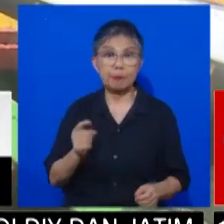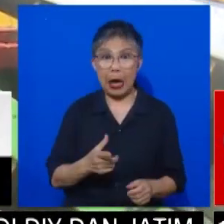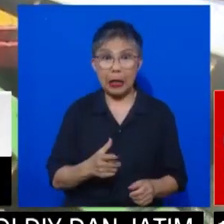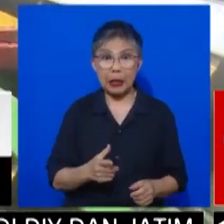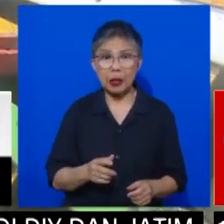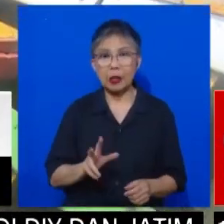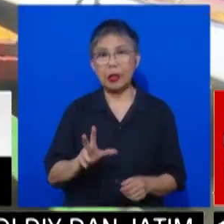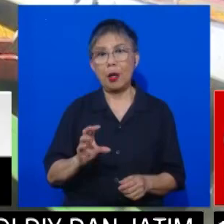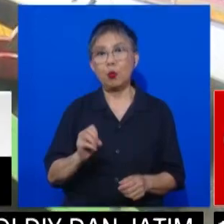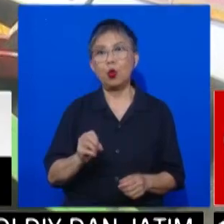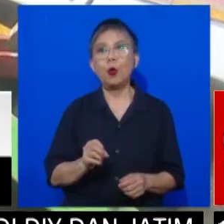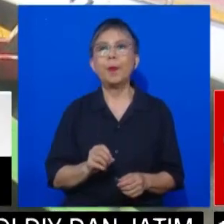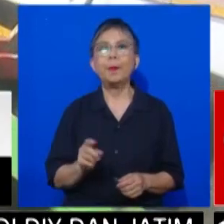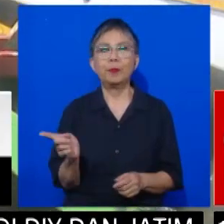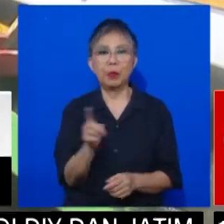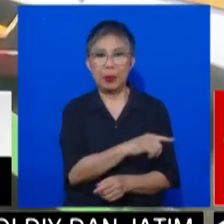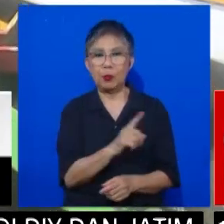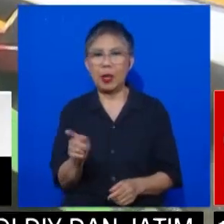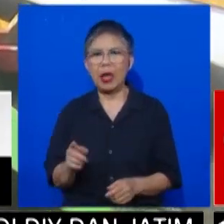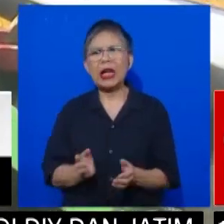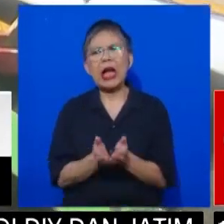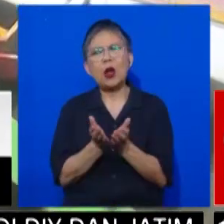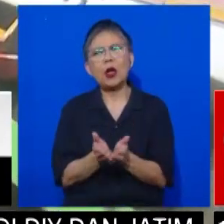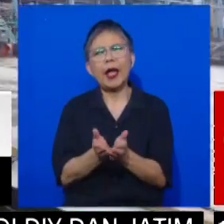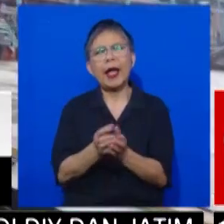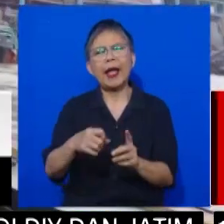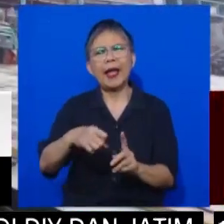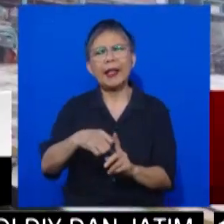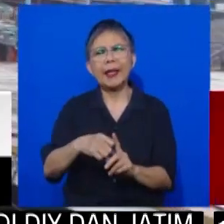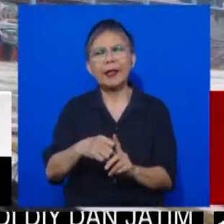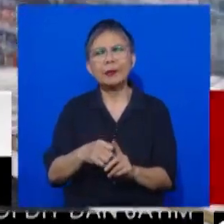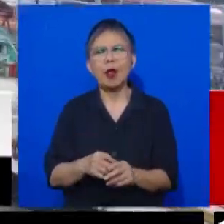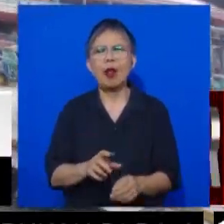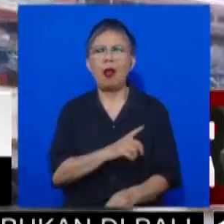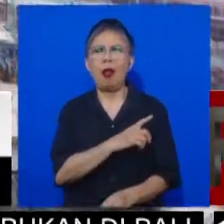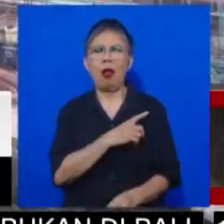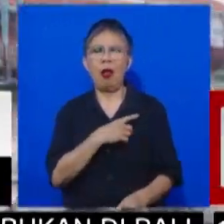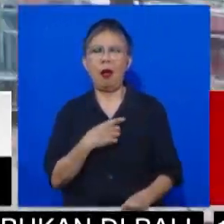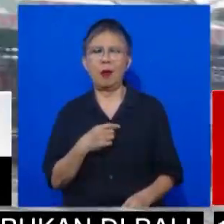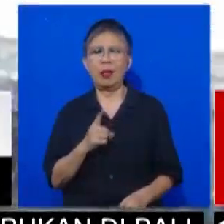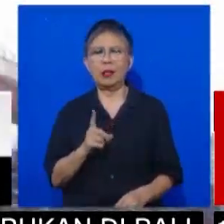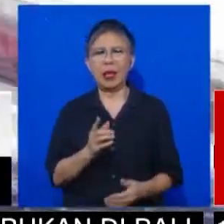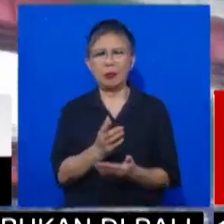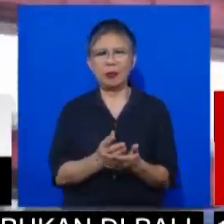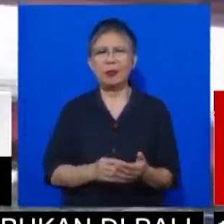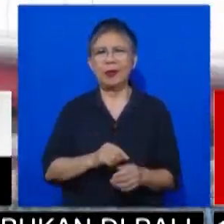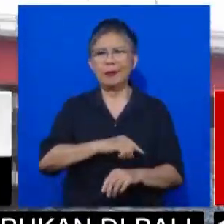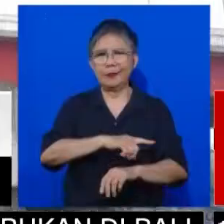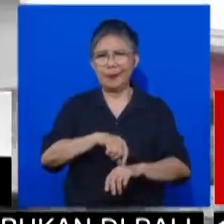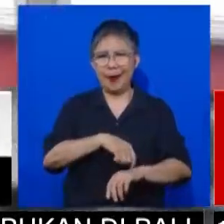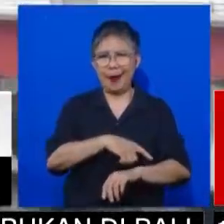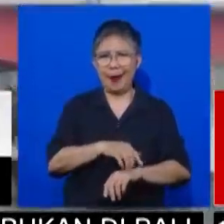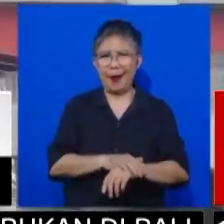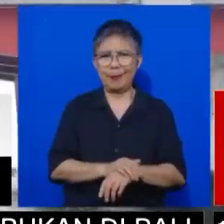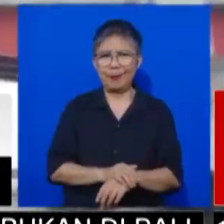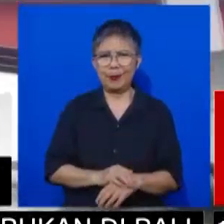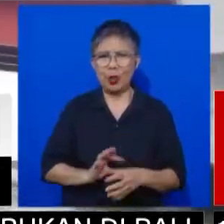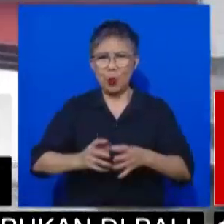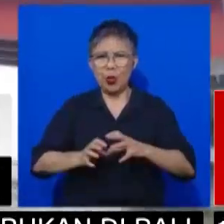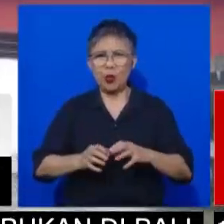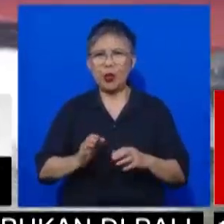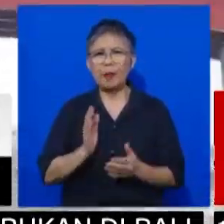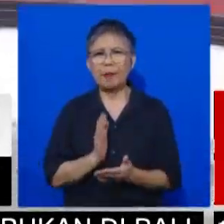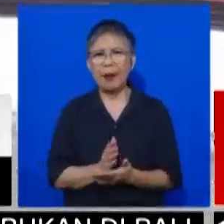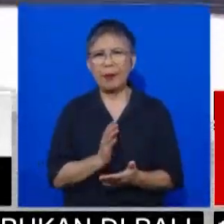hanya 30 menit pergi pulang. Sementara menggunakan ketek, bisa sampai 1,5 jam. Lajunya yang tidak cepat